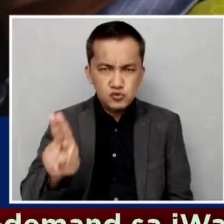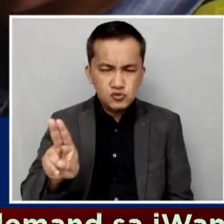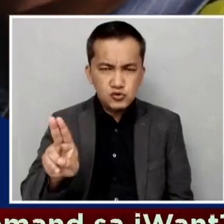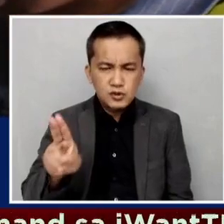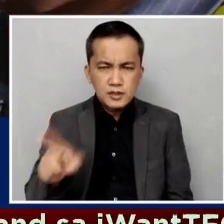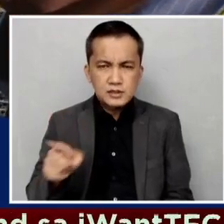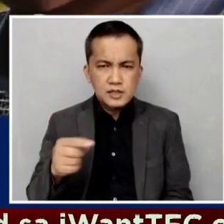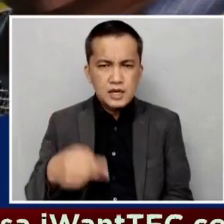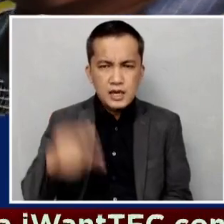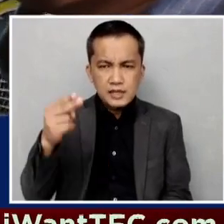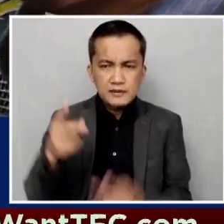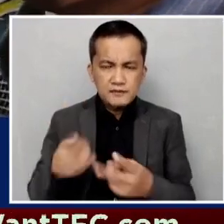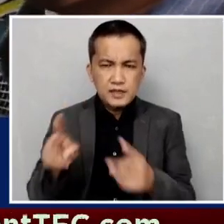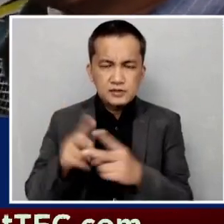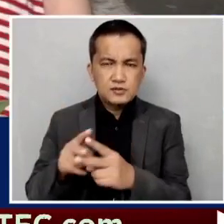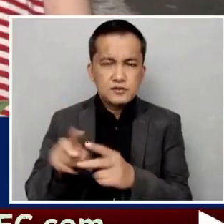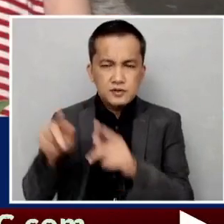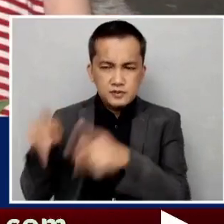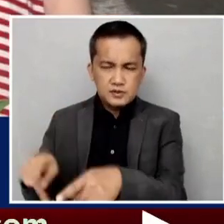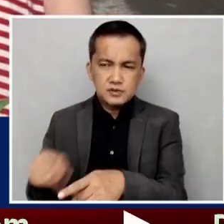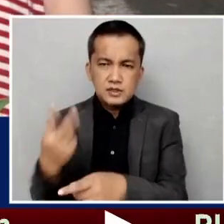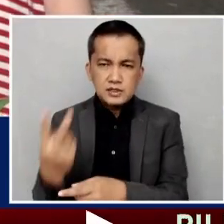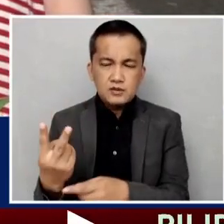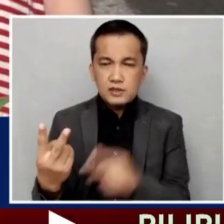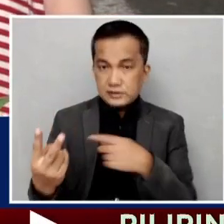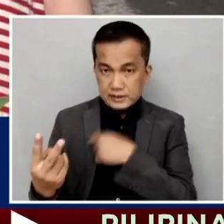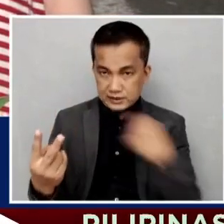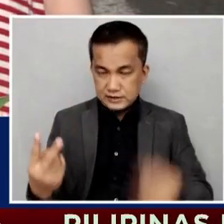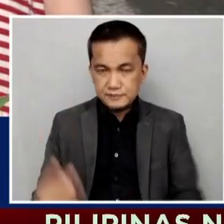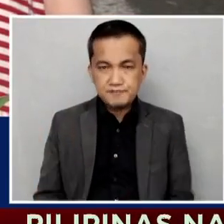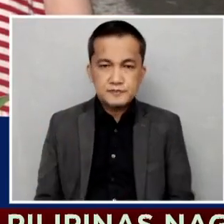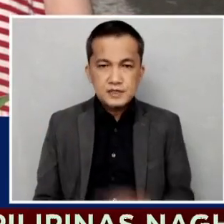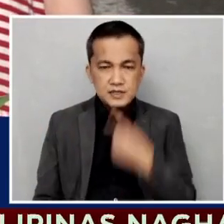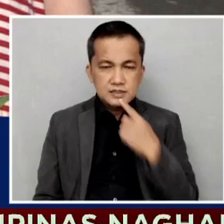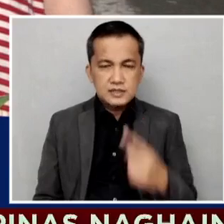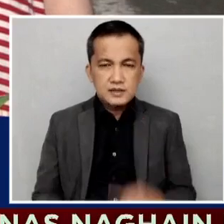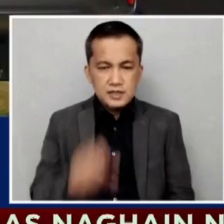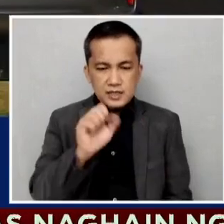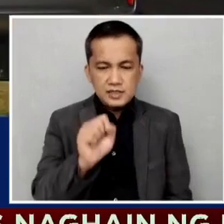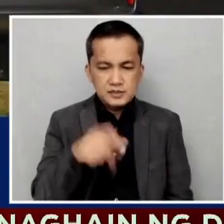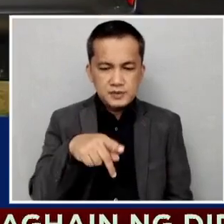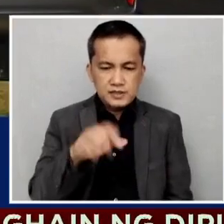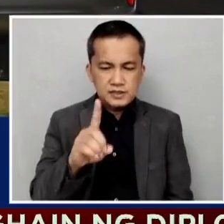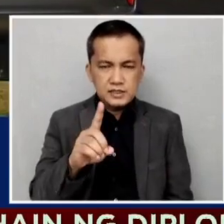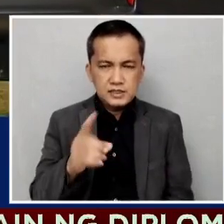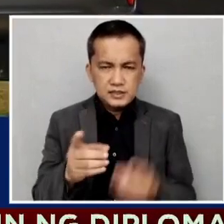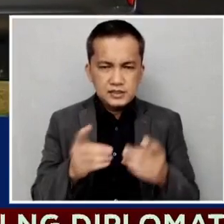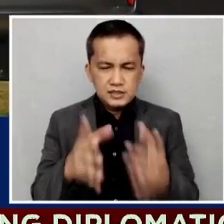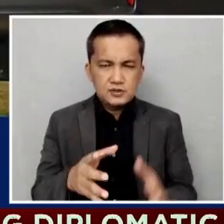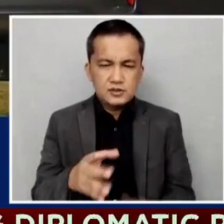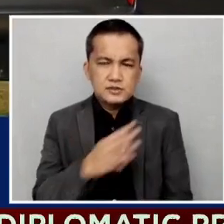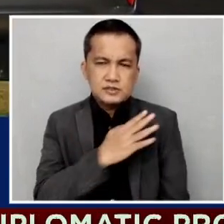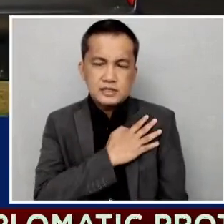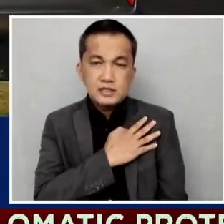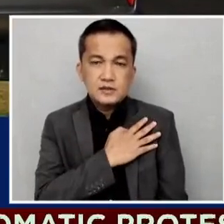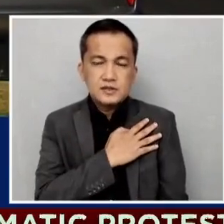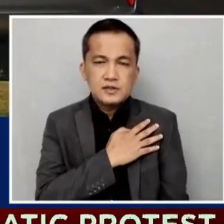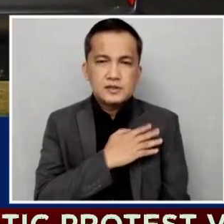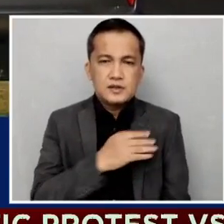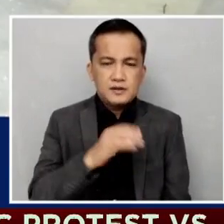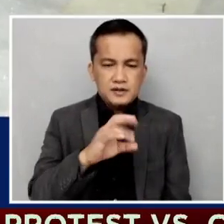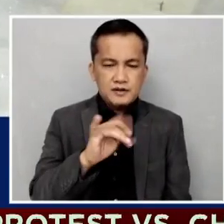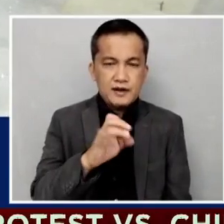high-value individuals ang dalawang Chinese. Ayon kay Southern Police District Director Brigadier General Kirby